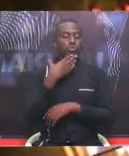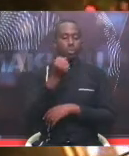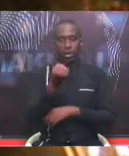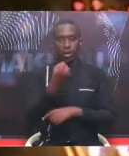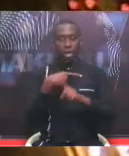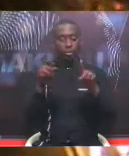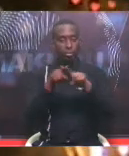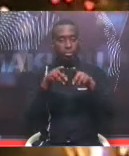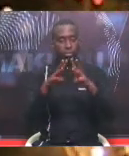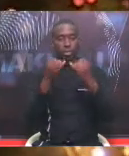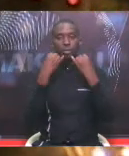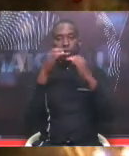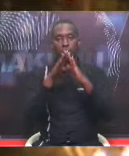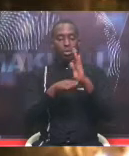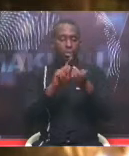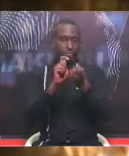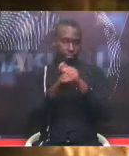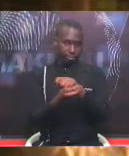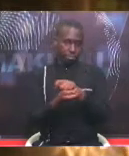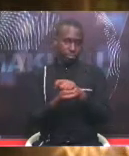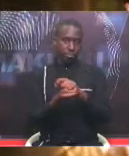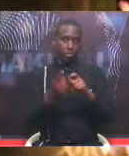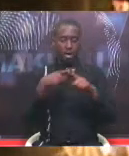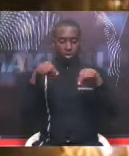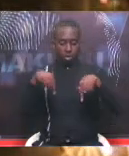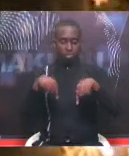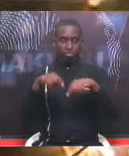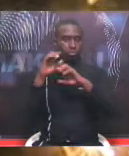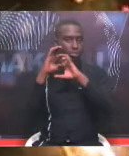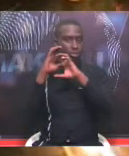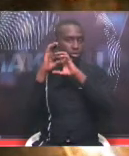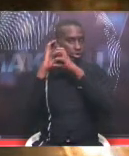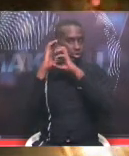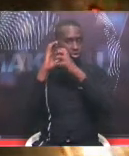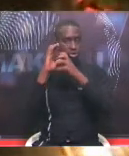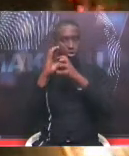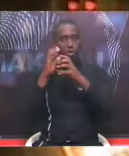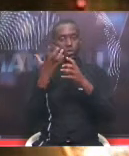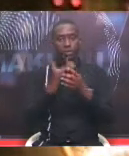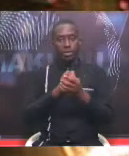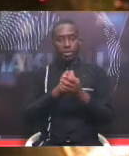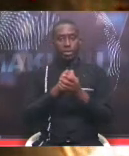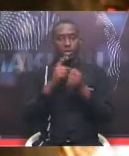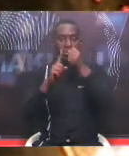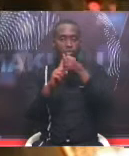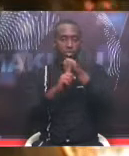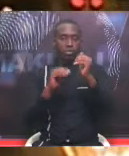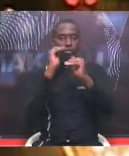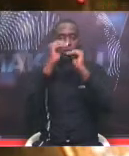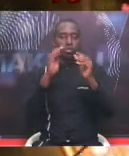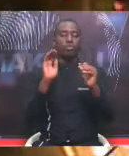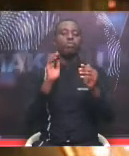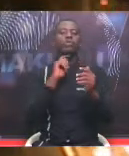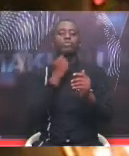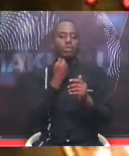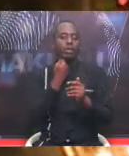nk'uko nimaze kubabwira yavuguruwe cyangwa se yahindutse. Muri studio twakiriye umuvugizi w'urwego rw'imfungwa n'abagororwa na